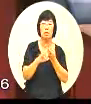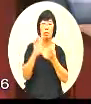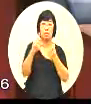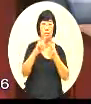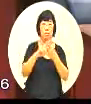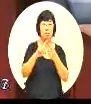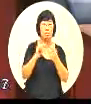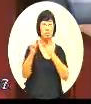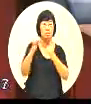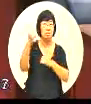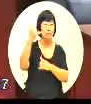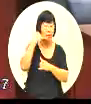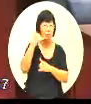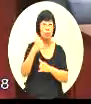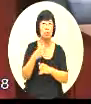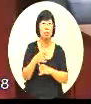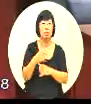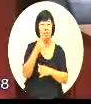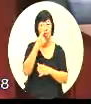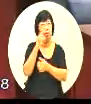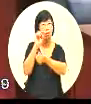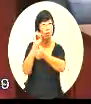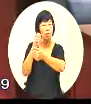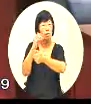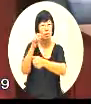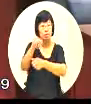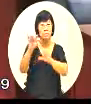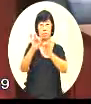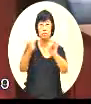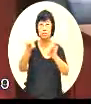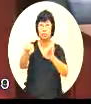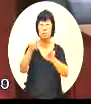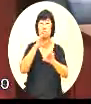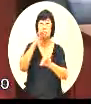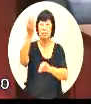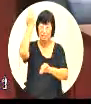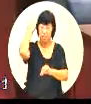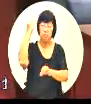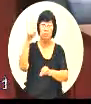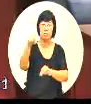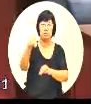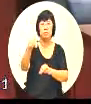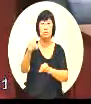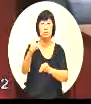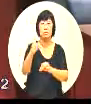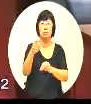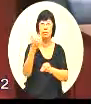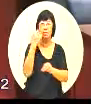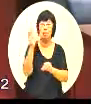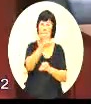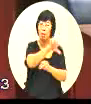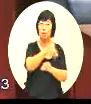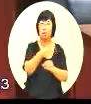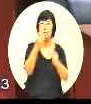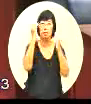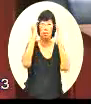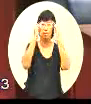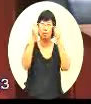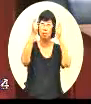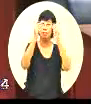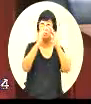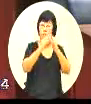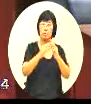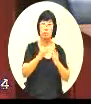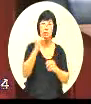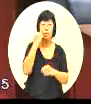电话说我去关心，我就跟他讲，我说你们那个土地很早以前就变到高雄市政府，您无疑得先换一个。欢迎啦，干